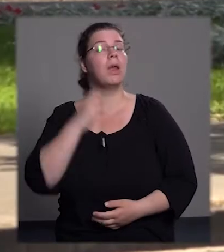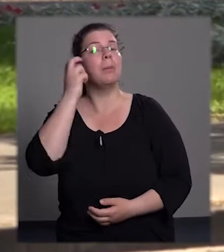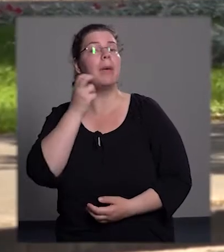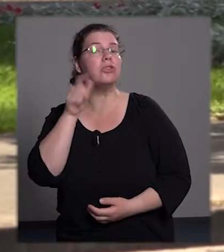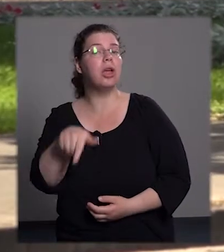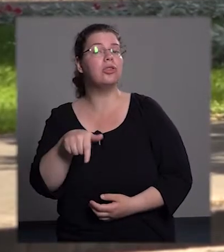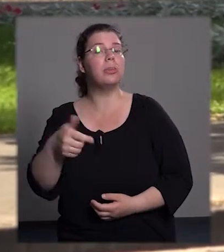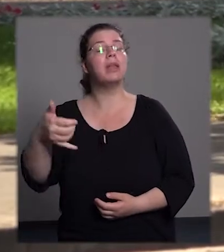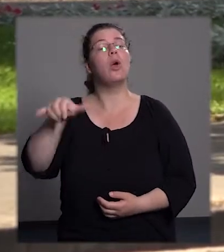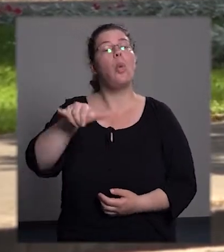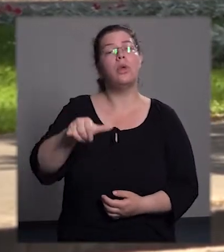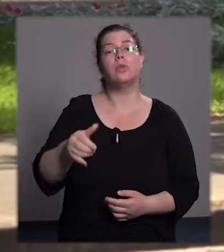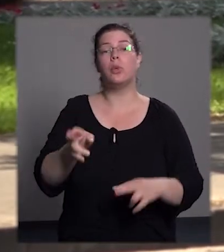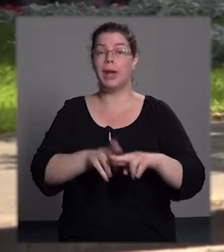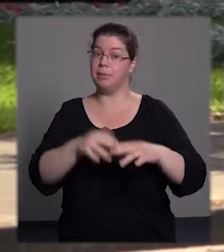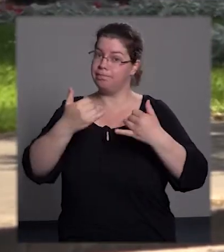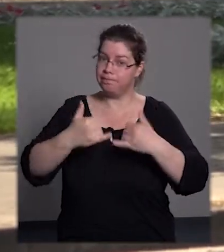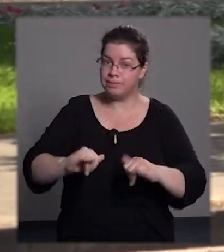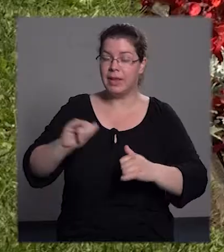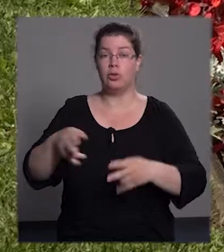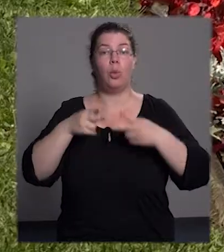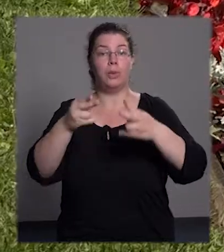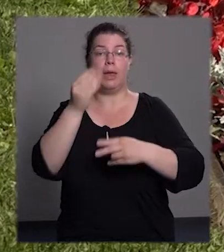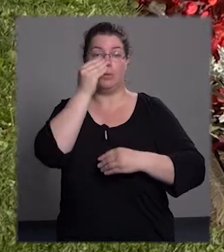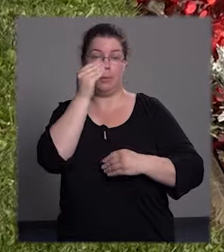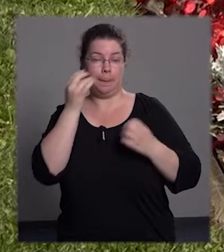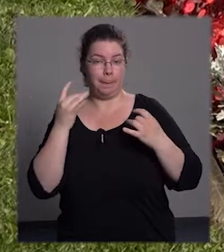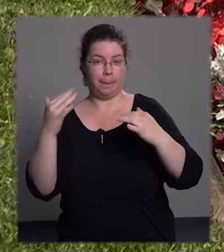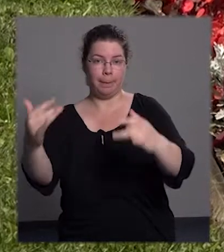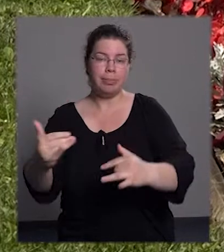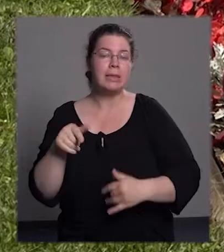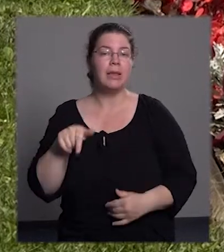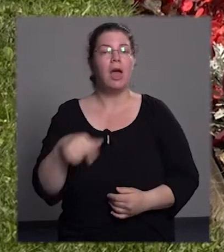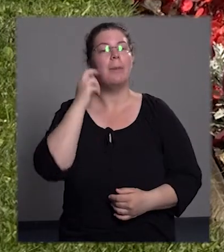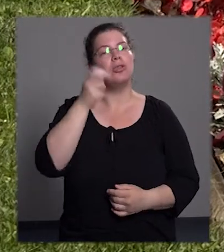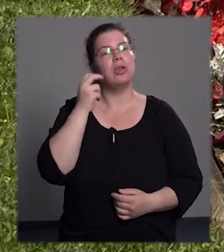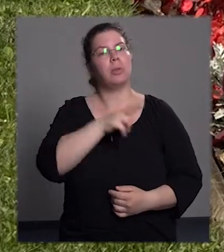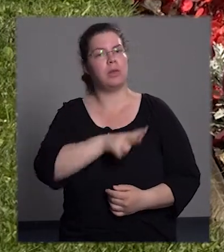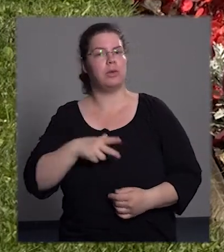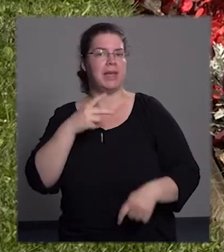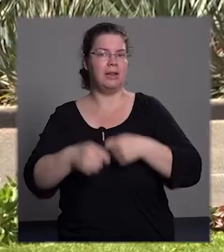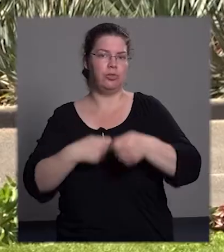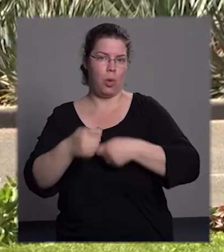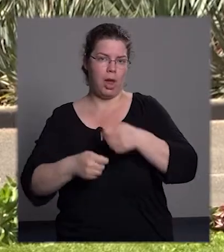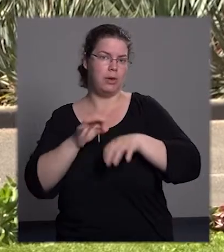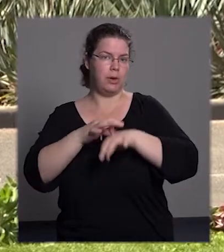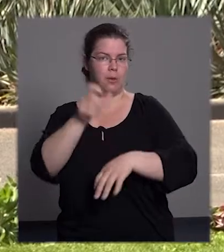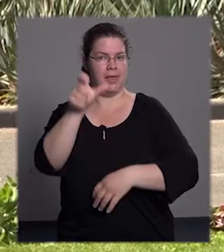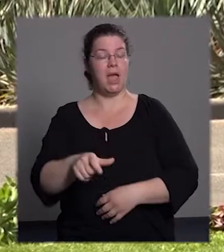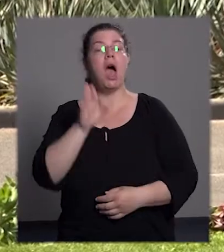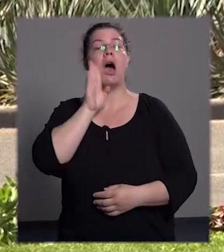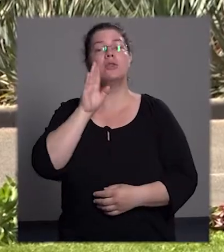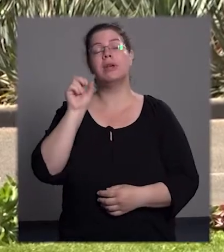Pesterzsébet öntözőrendszerei beindultak és utcái virágba borultak. A pesterzsébeti szociális foglalkoztató vezetője a Dorján